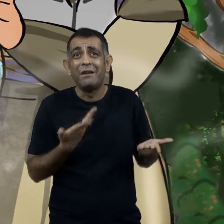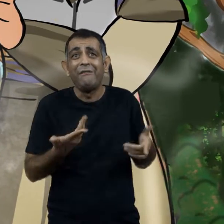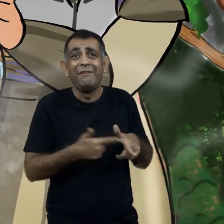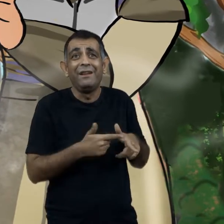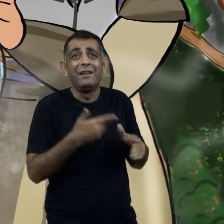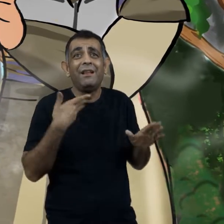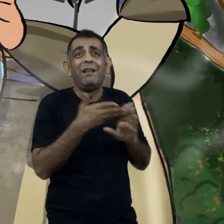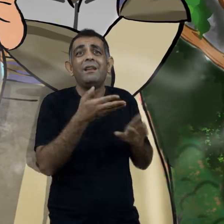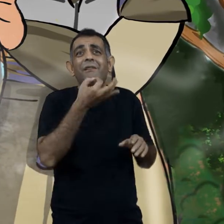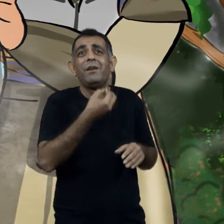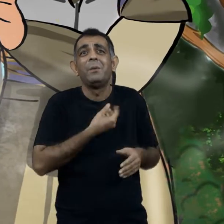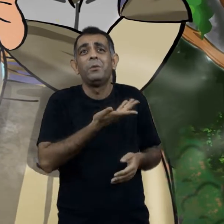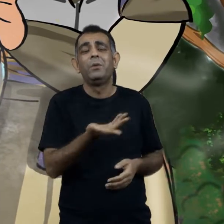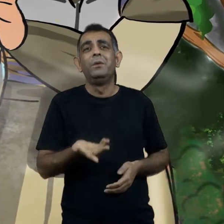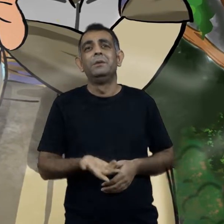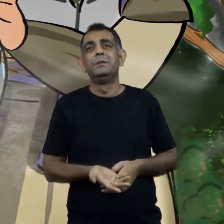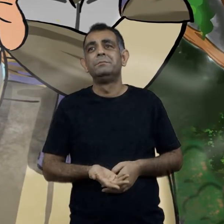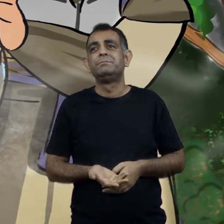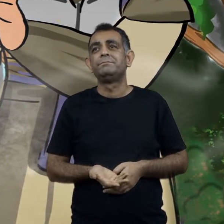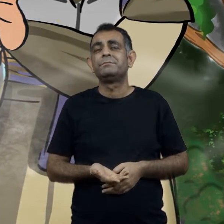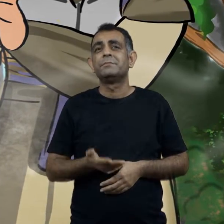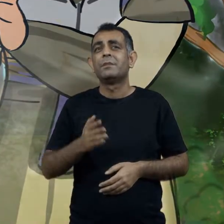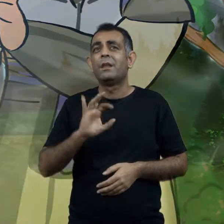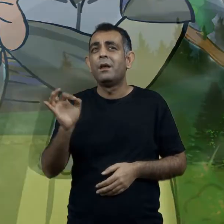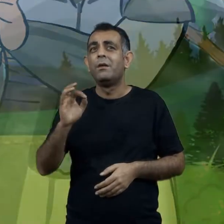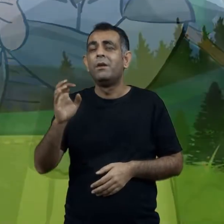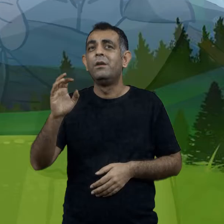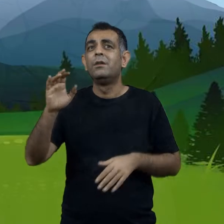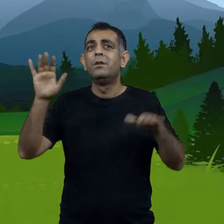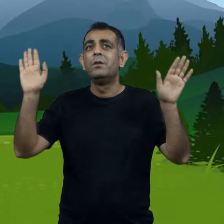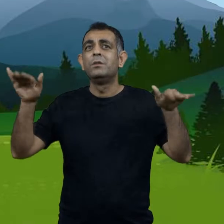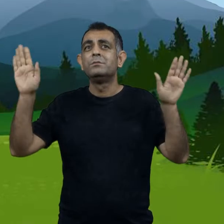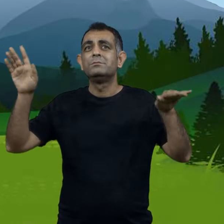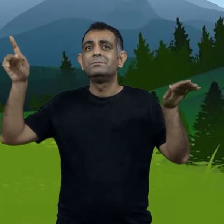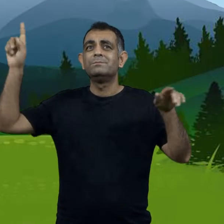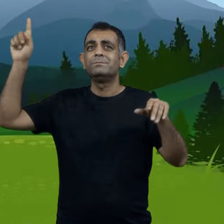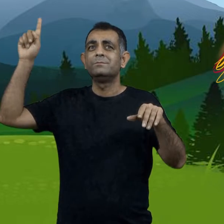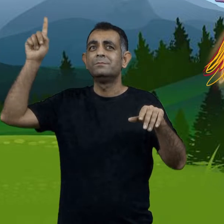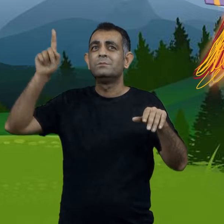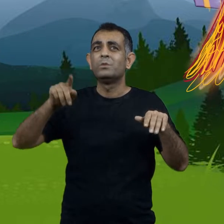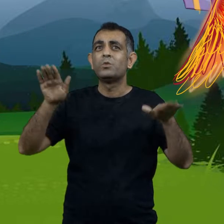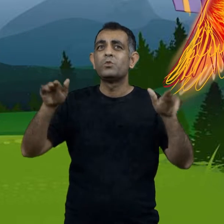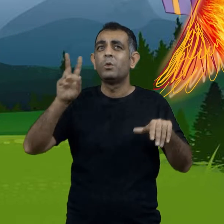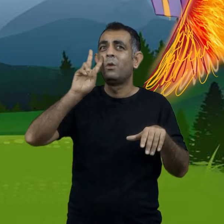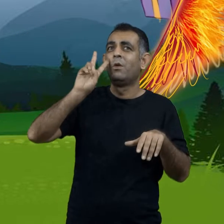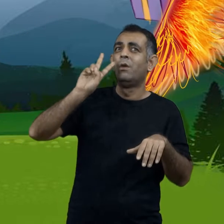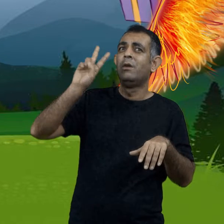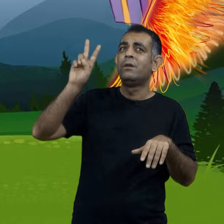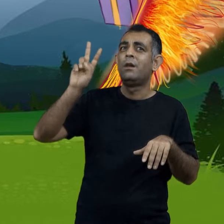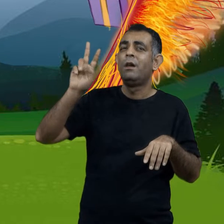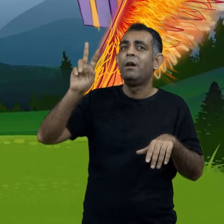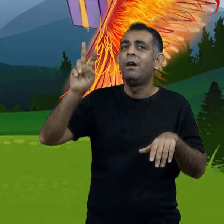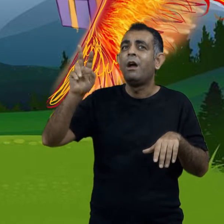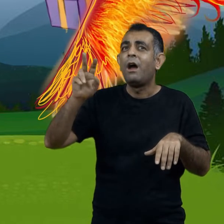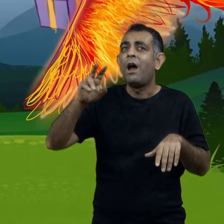Ne yapacağız şimdi Ferhat? Tam da o sırada gökten süzülerek yanlarına yaklaşan Amasya'yı